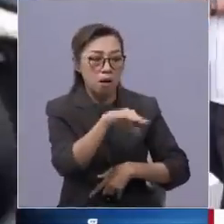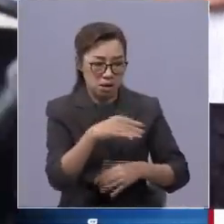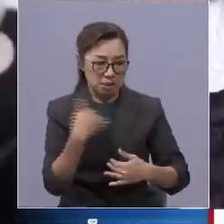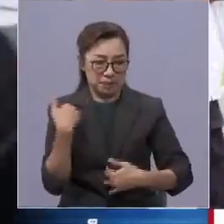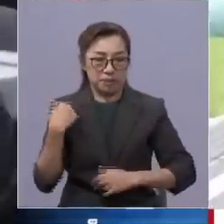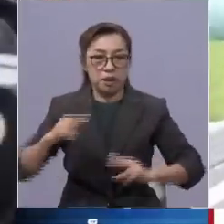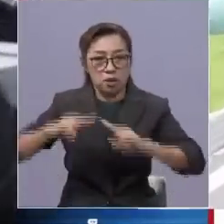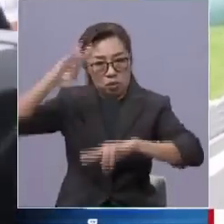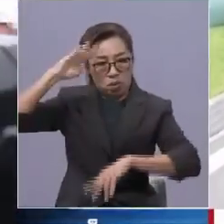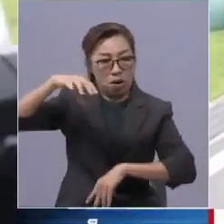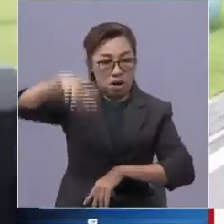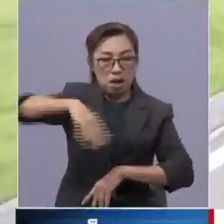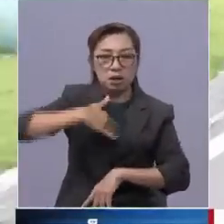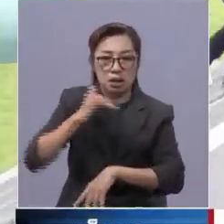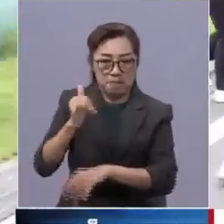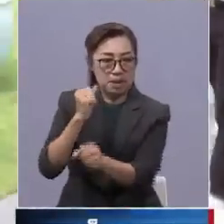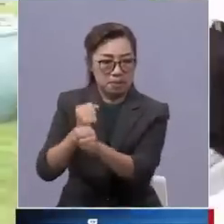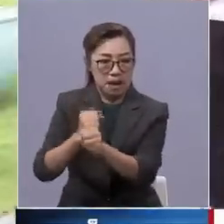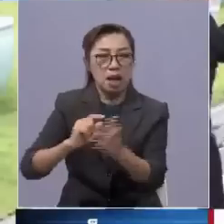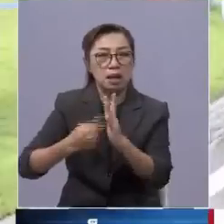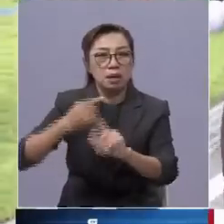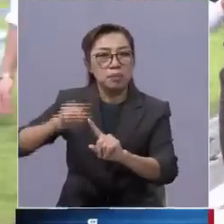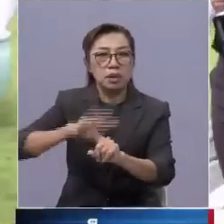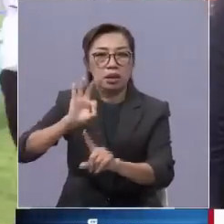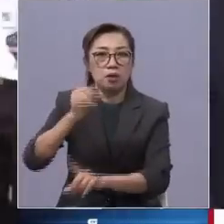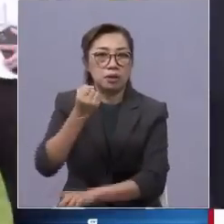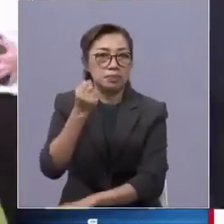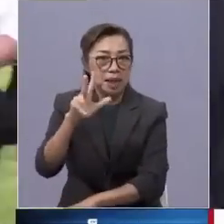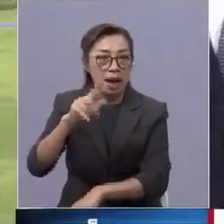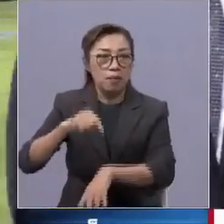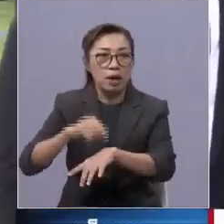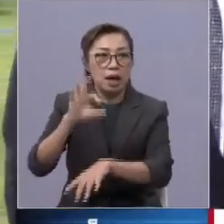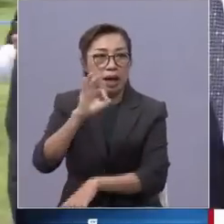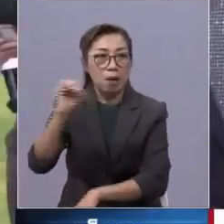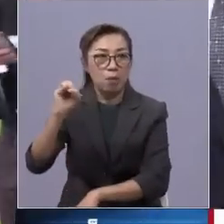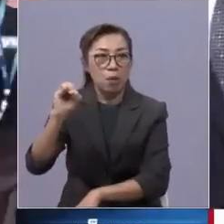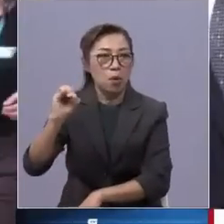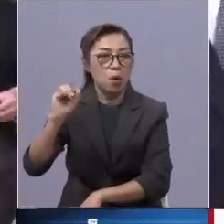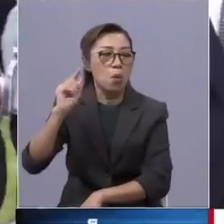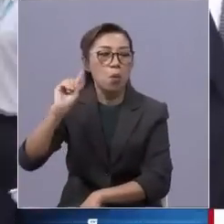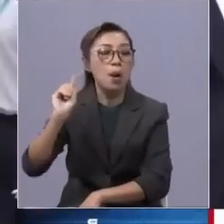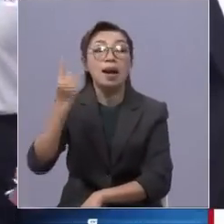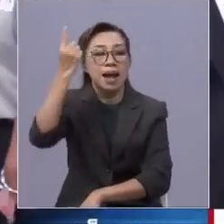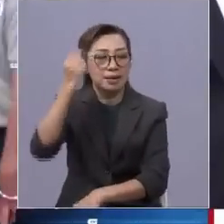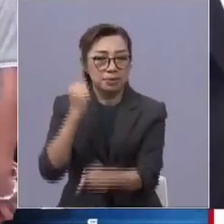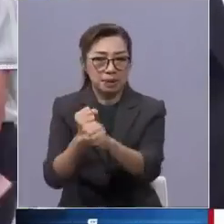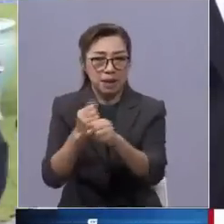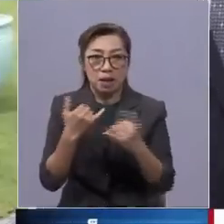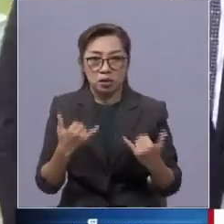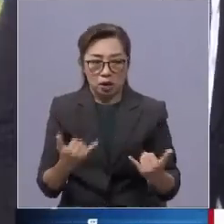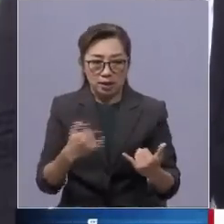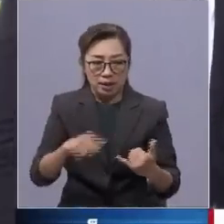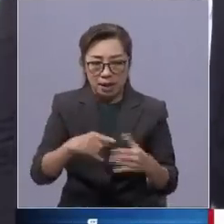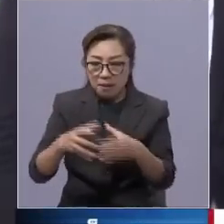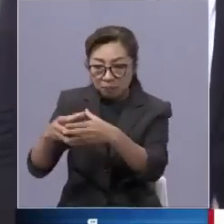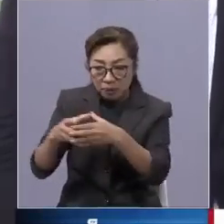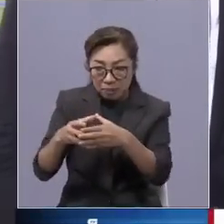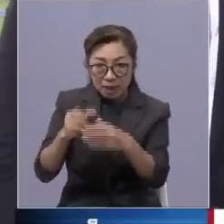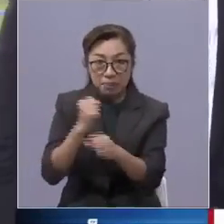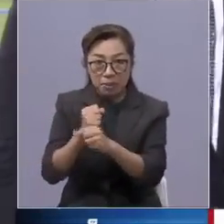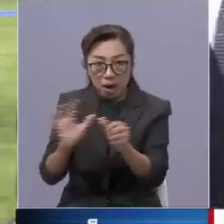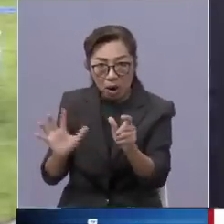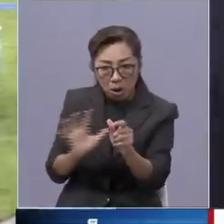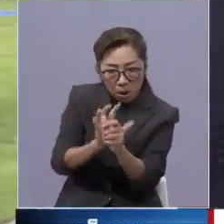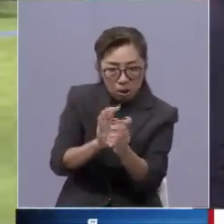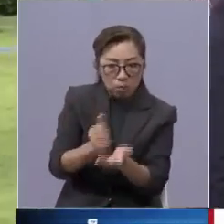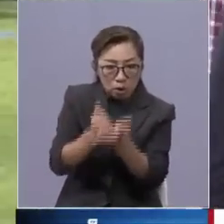งานนะที่กระทรวงกลาโหม13 กันยายน 9 นาฬิกาเป็นวันแรก ยอมรับครับตอนนี้มีทีมงานมาช่วยเป็นที่ปรึกษา